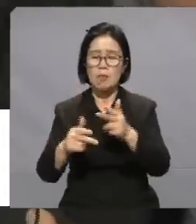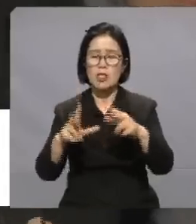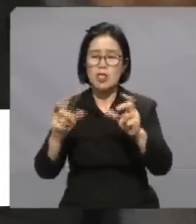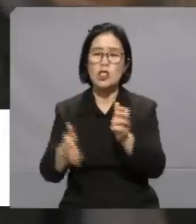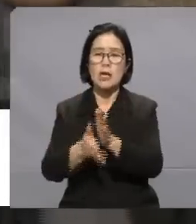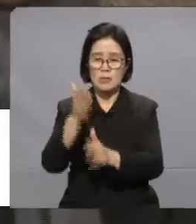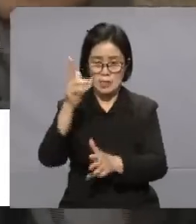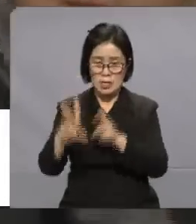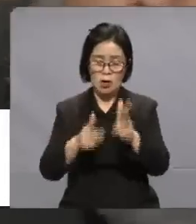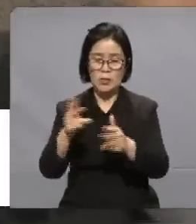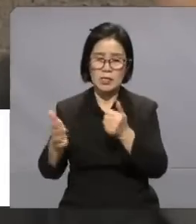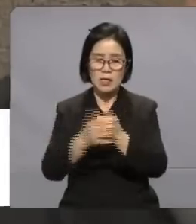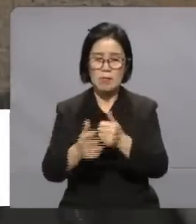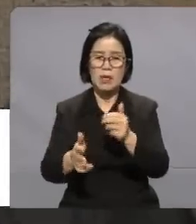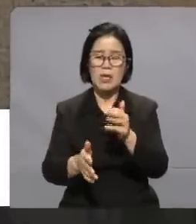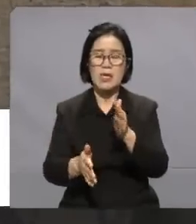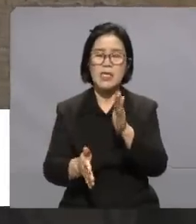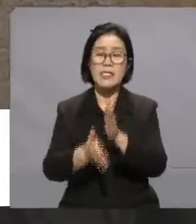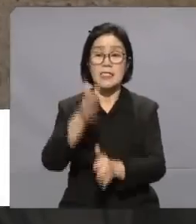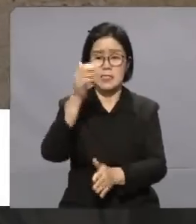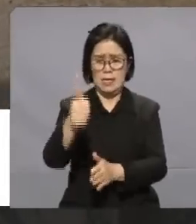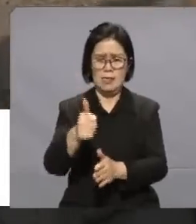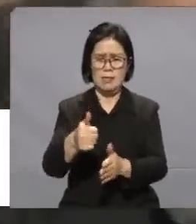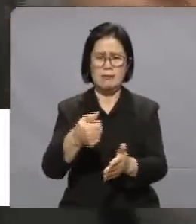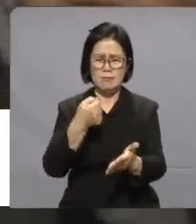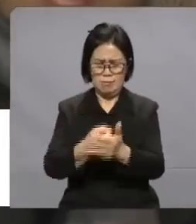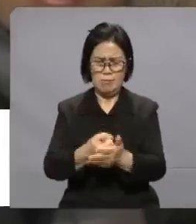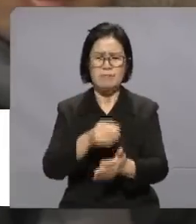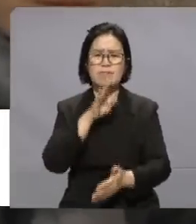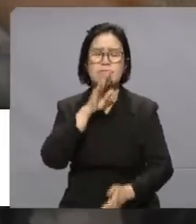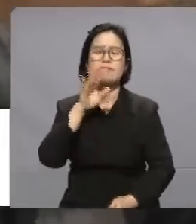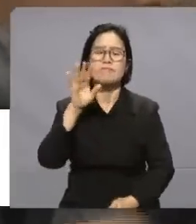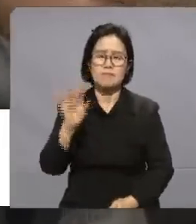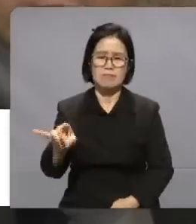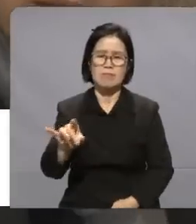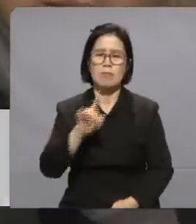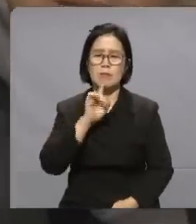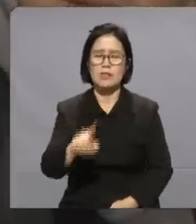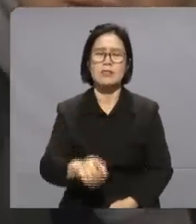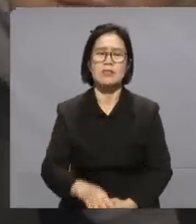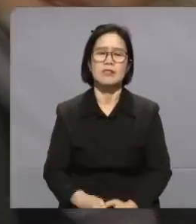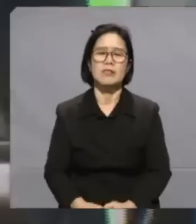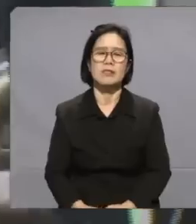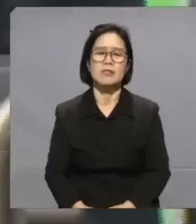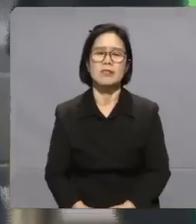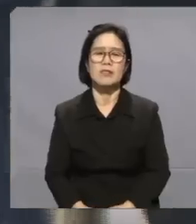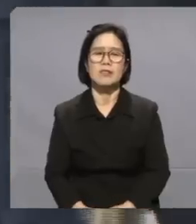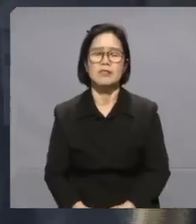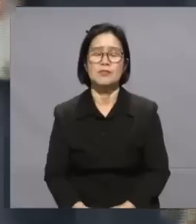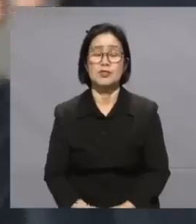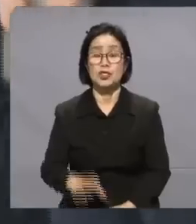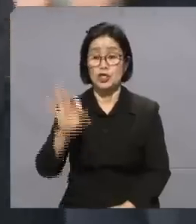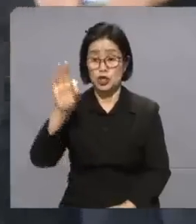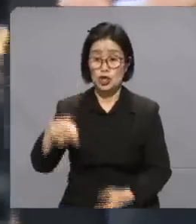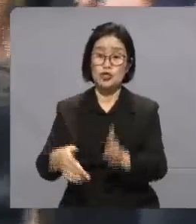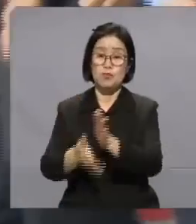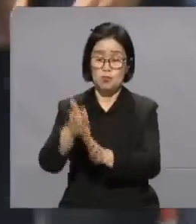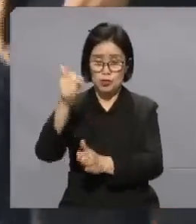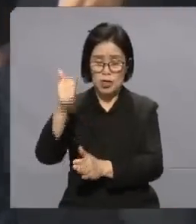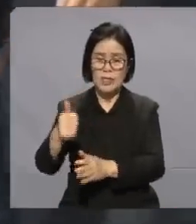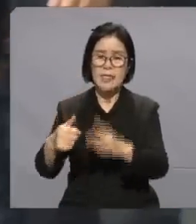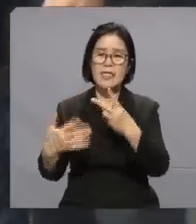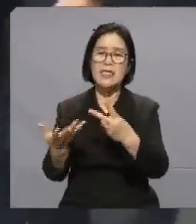성남시 사업인 만큼 당연히 시장이 결정한다고 선을 그었습니다. 유 전 본부장에게서